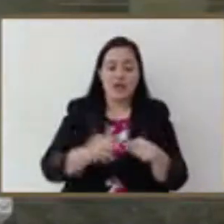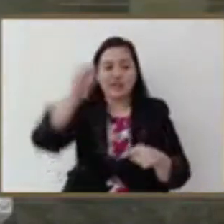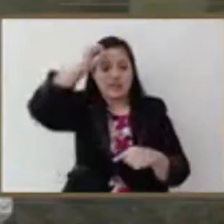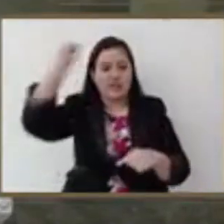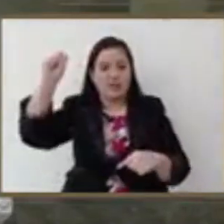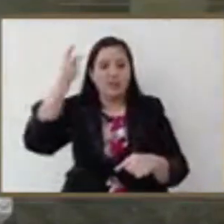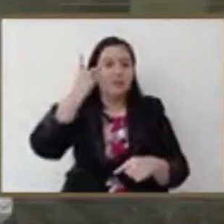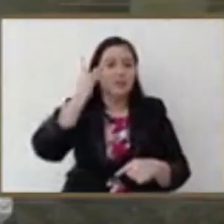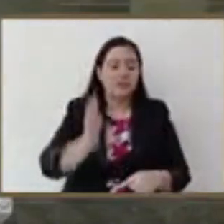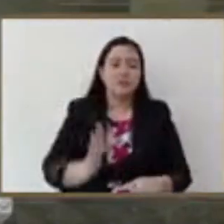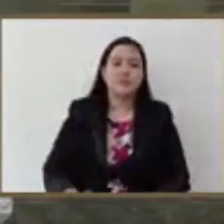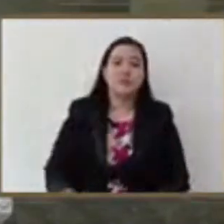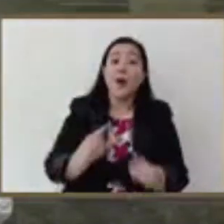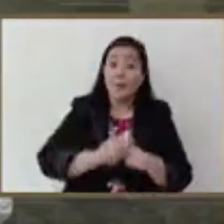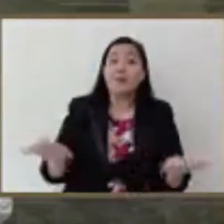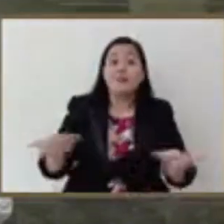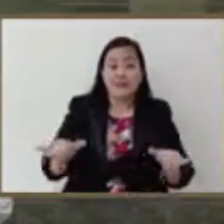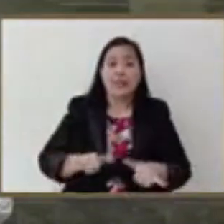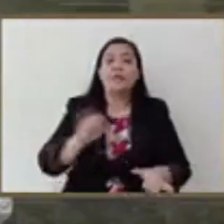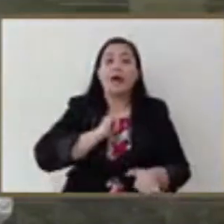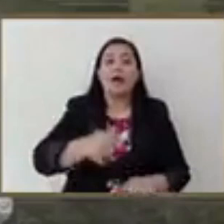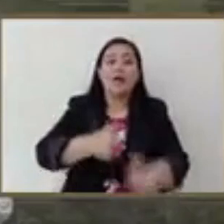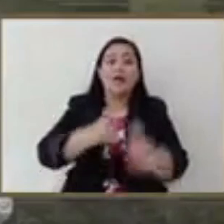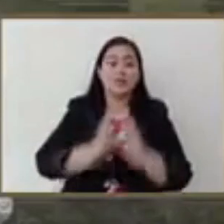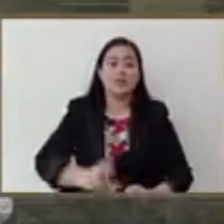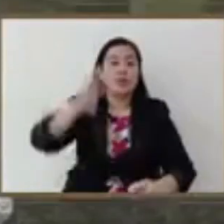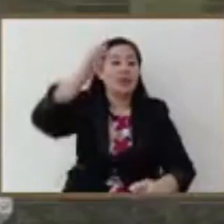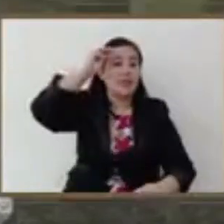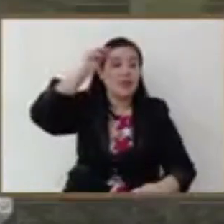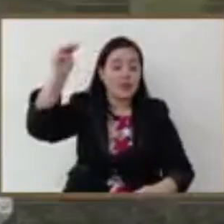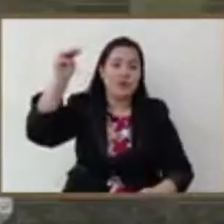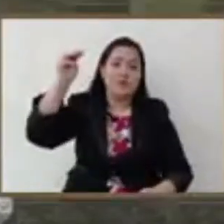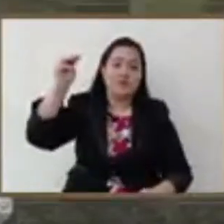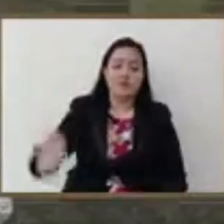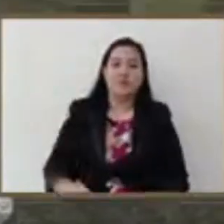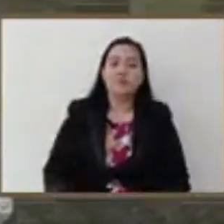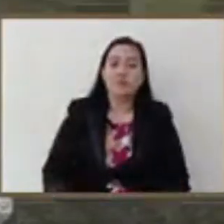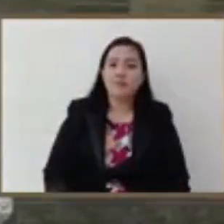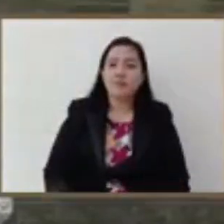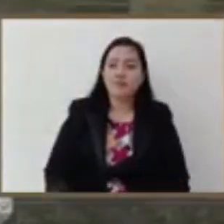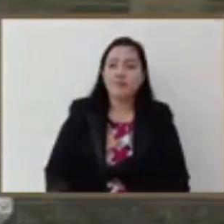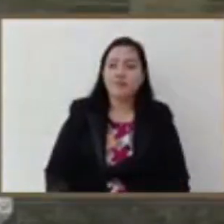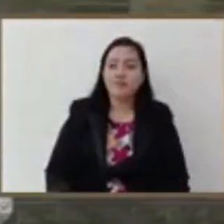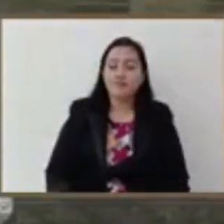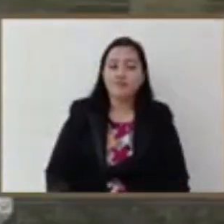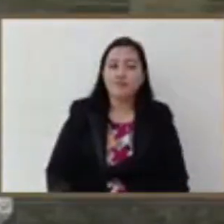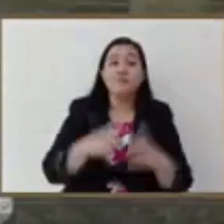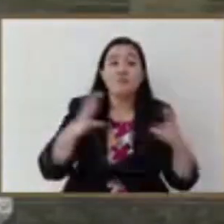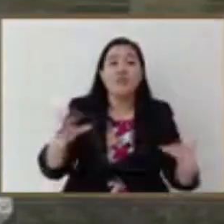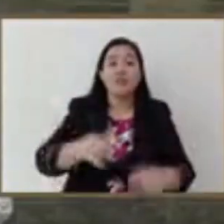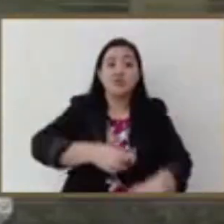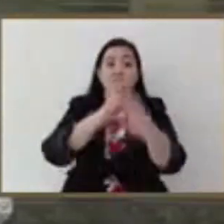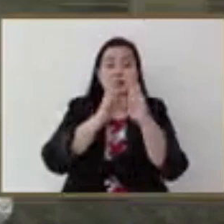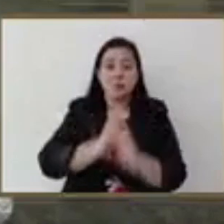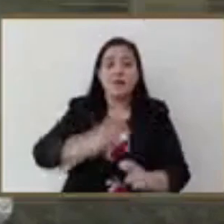Pero nagpo-po din ako sa kanya at nire-respeto ko sa kanya, nire-respeto ko siya dahil sobrang respeto ko sa kanya, mga